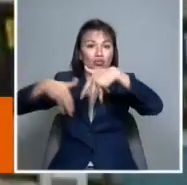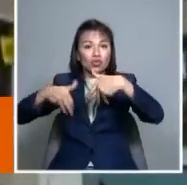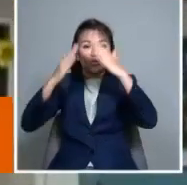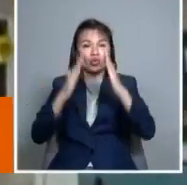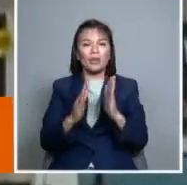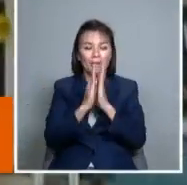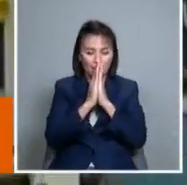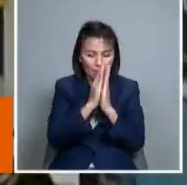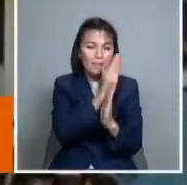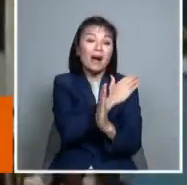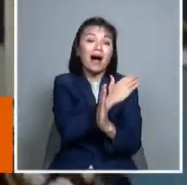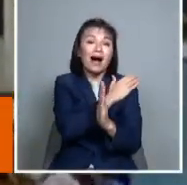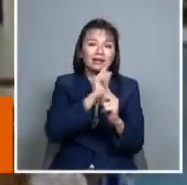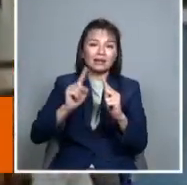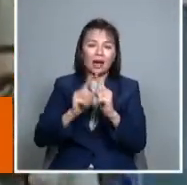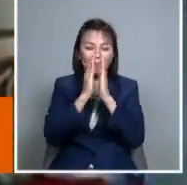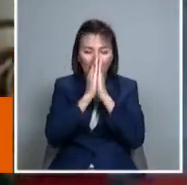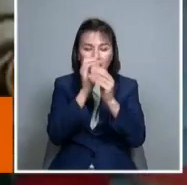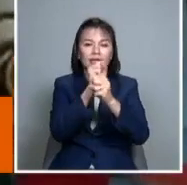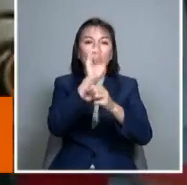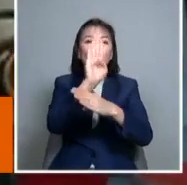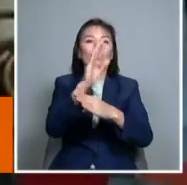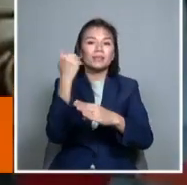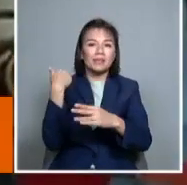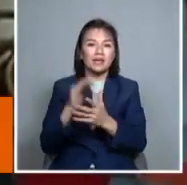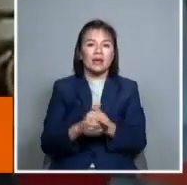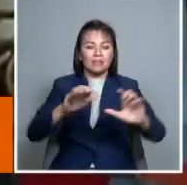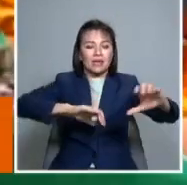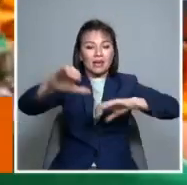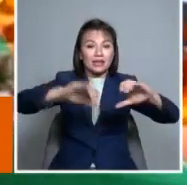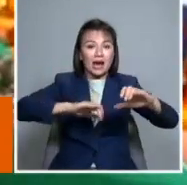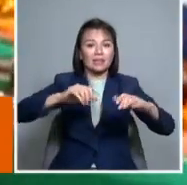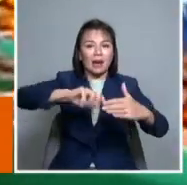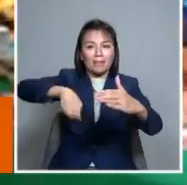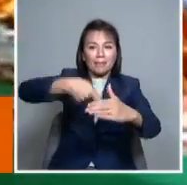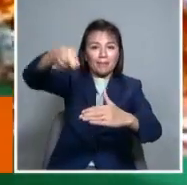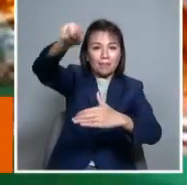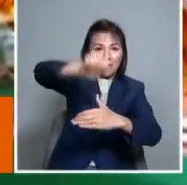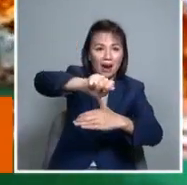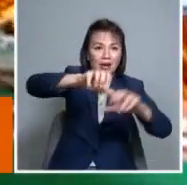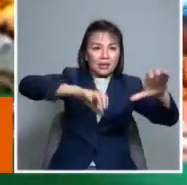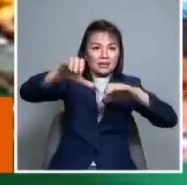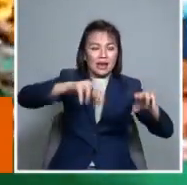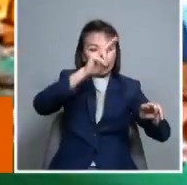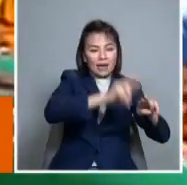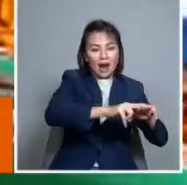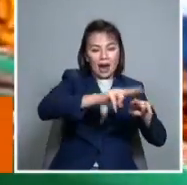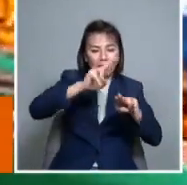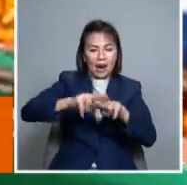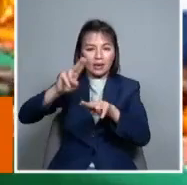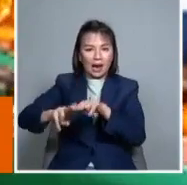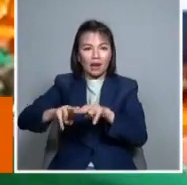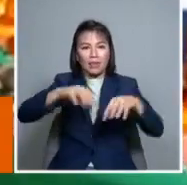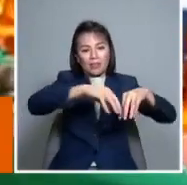มีจิตศรัทธายังคงเดินทางมาทำบุญตักบาตรทางไว้ก็จะเตรียมสถานที่ใส่บาตรนะครับแล้วก็จากที่ให้นั่งกันนะครับ